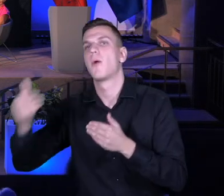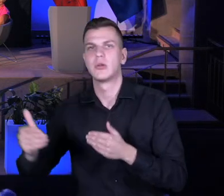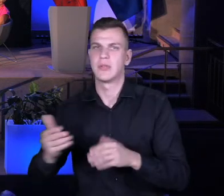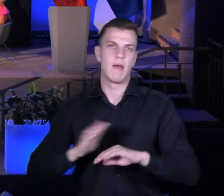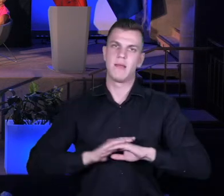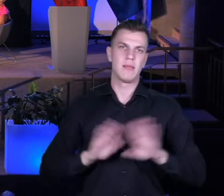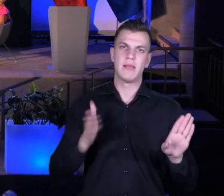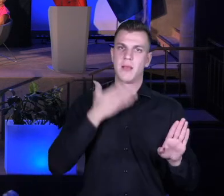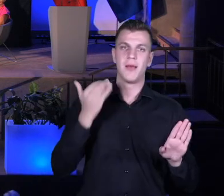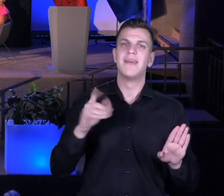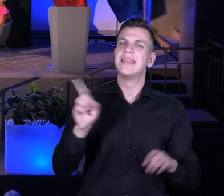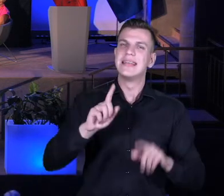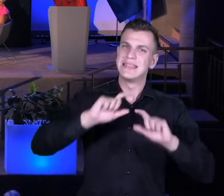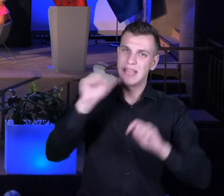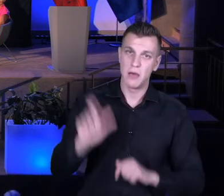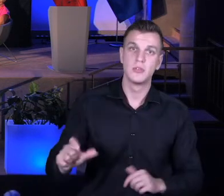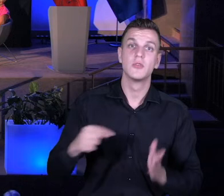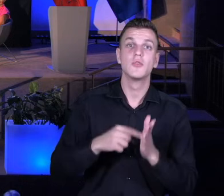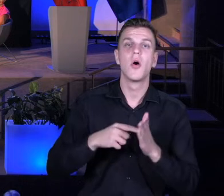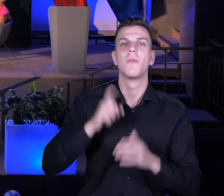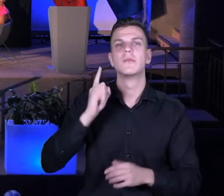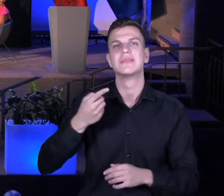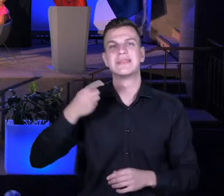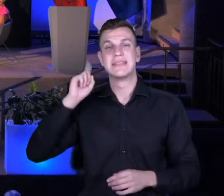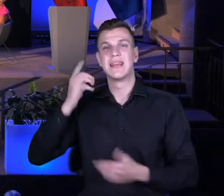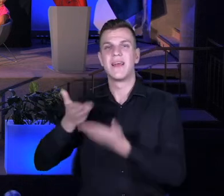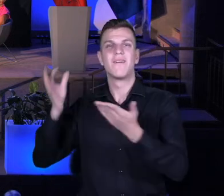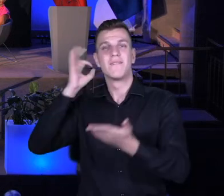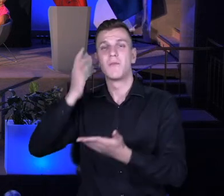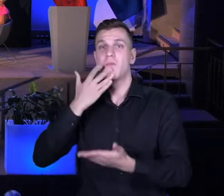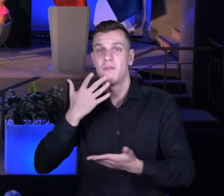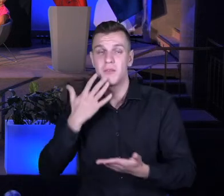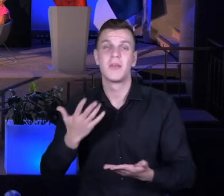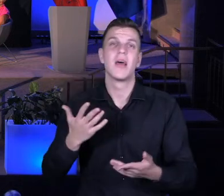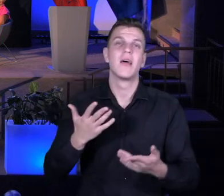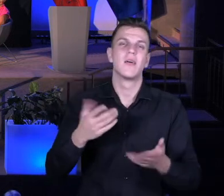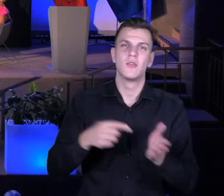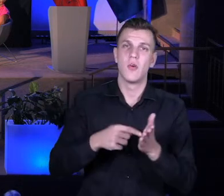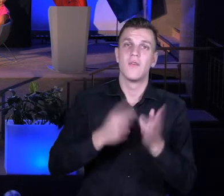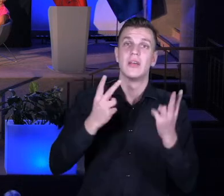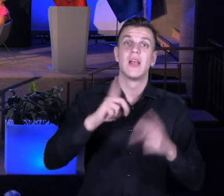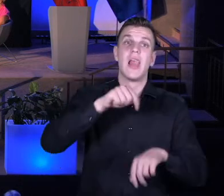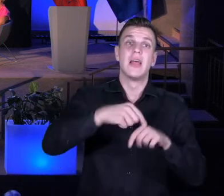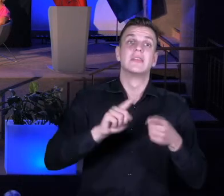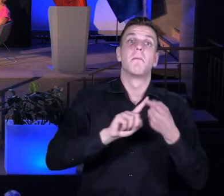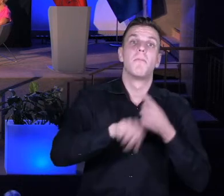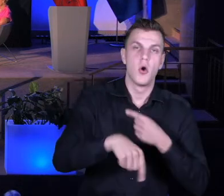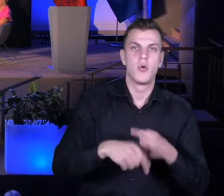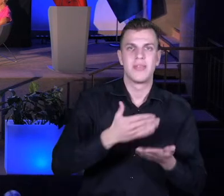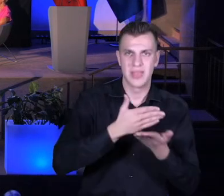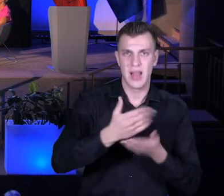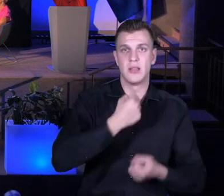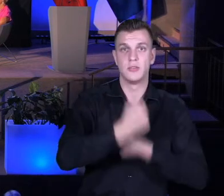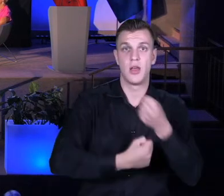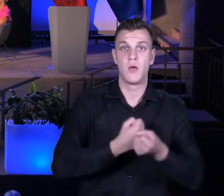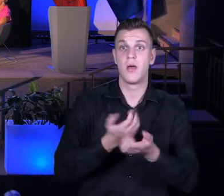oddajmy działania, o których tu już dziewczyny mówiły i dzisiaj się dużo o tym mówi. Działania też te pozalekcyjne. Moi uczniowie